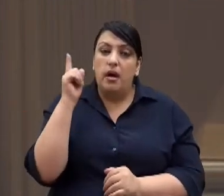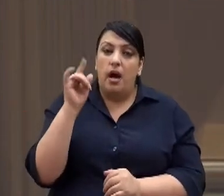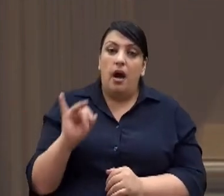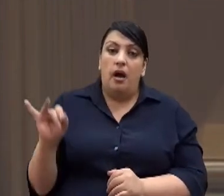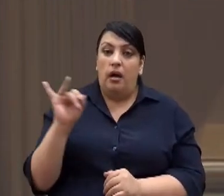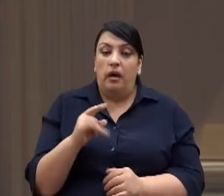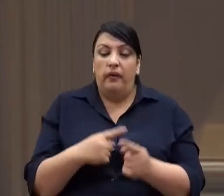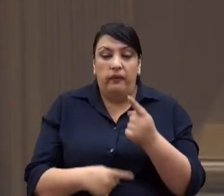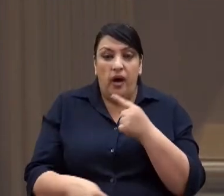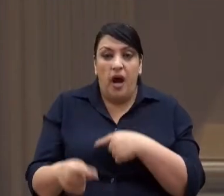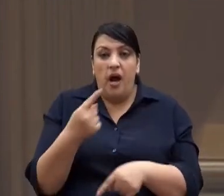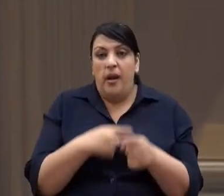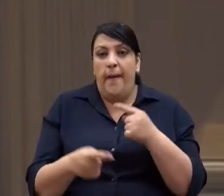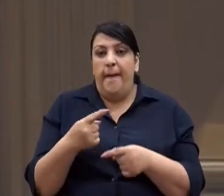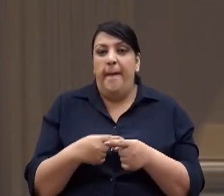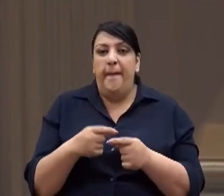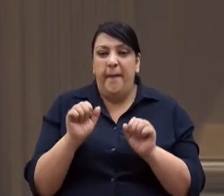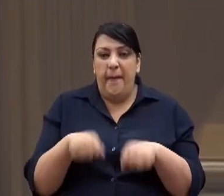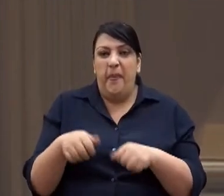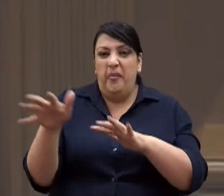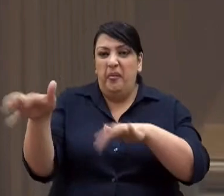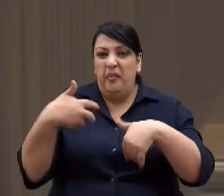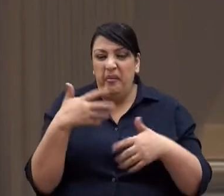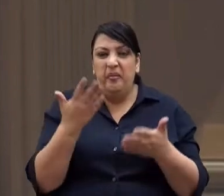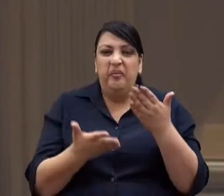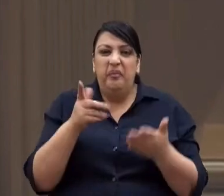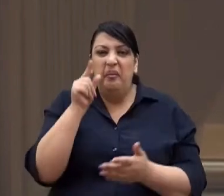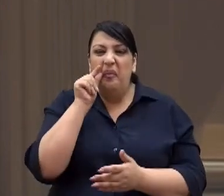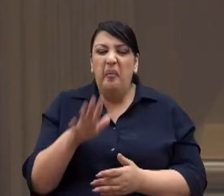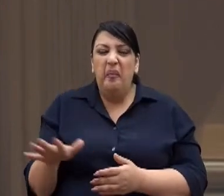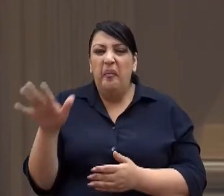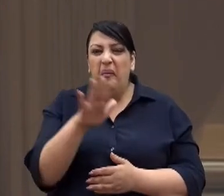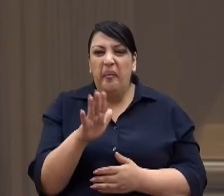Արցախի վերադարձը հնարավոր է միայն այն դեպքում, եթե Հայաստանը լինի